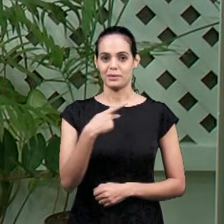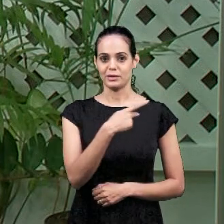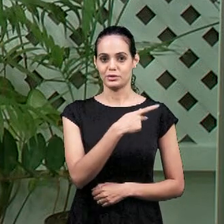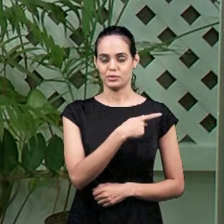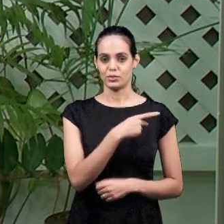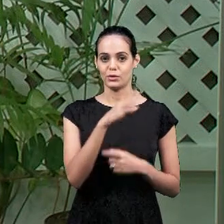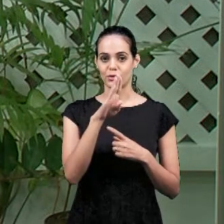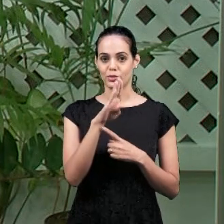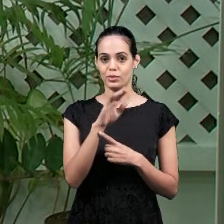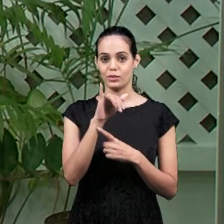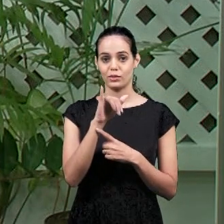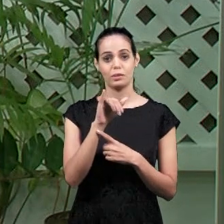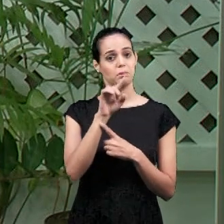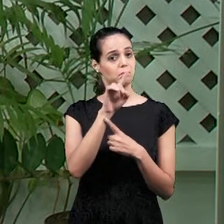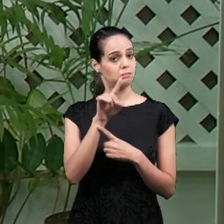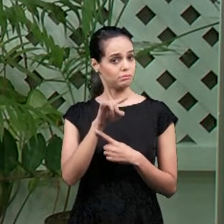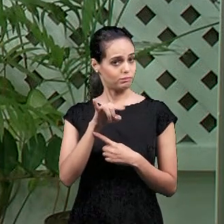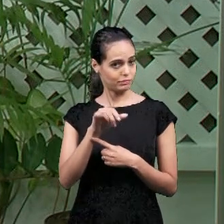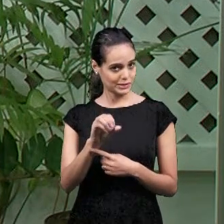notre pasteur